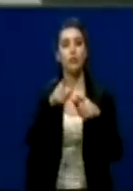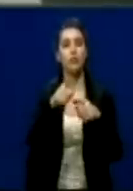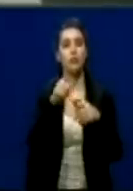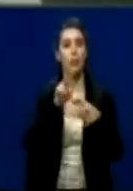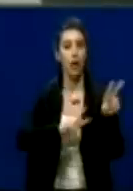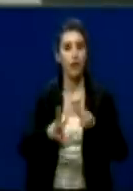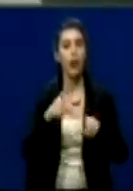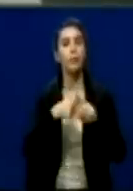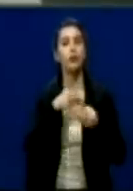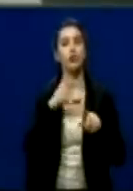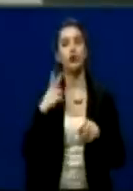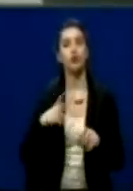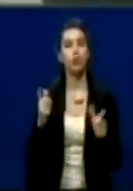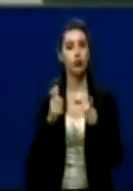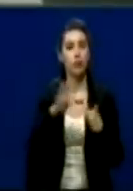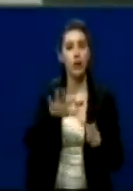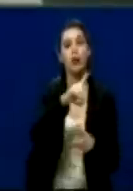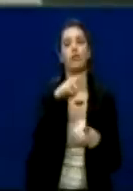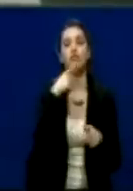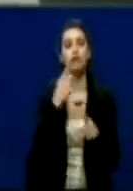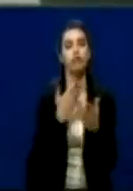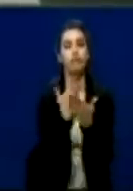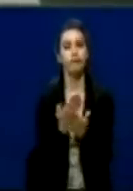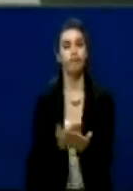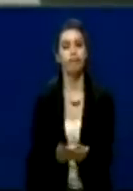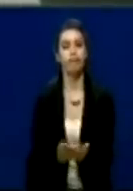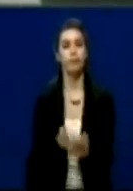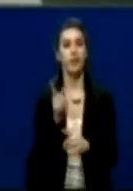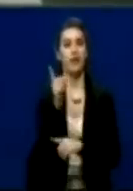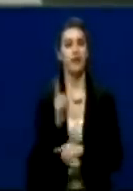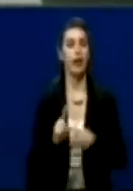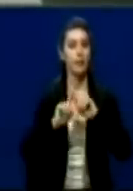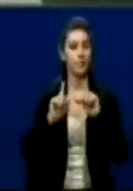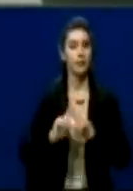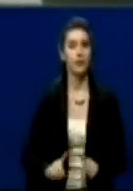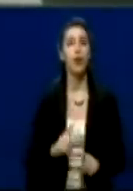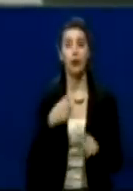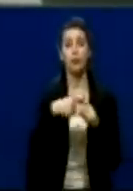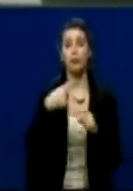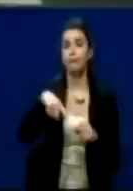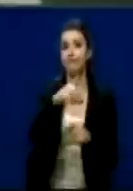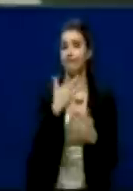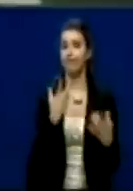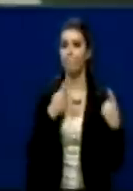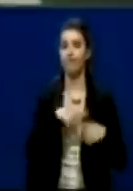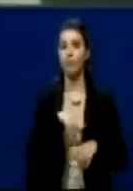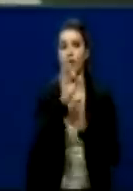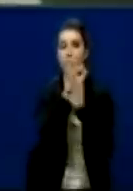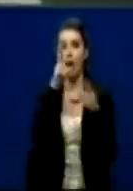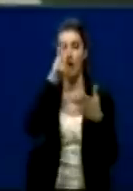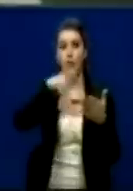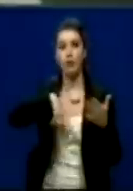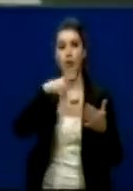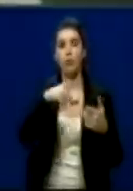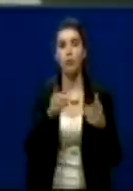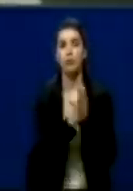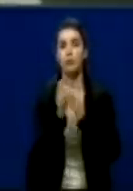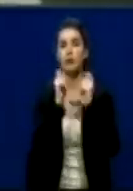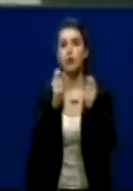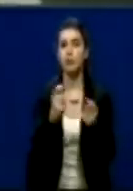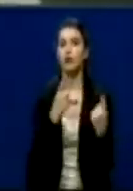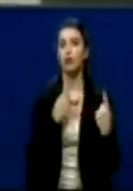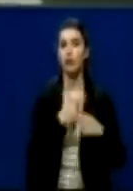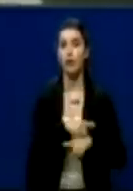Civile, mirë po fatkecisht nuk janë marë parasysh vrejtjet e tyre, me që nuk është organizuar